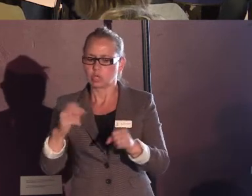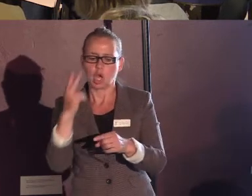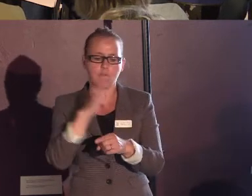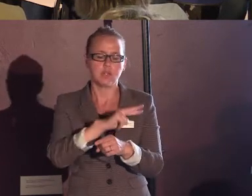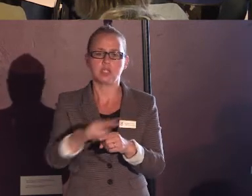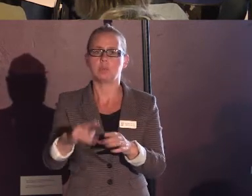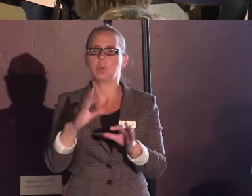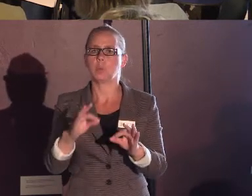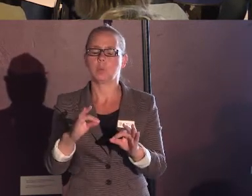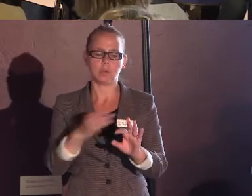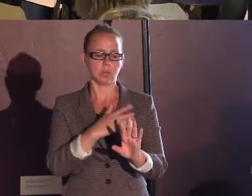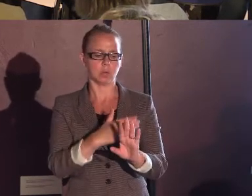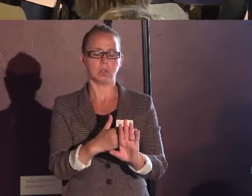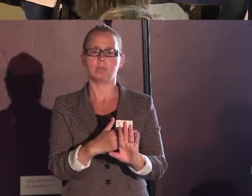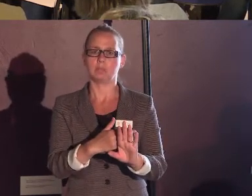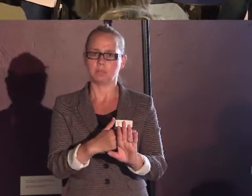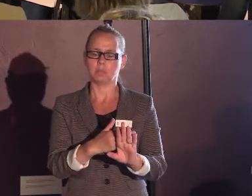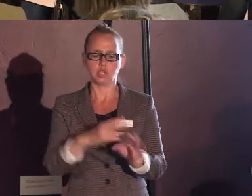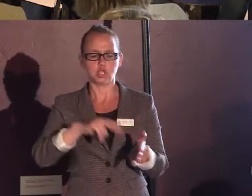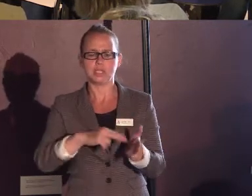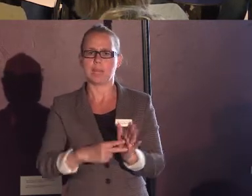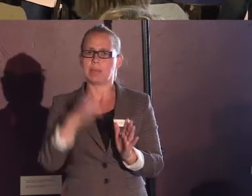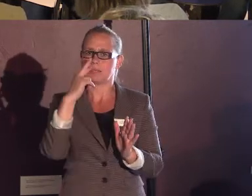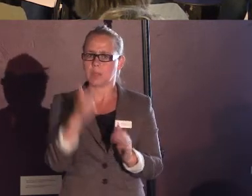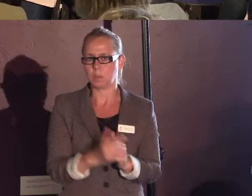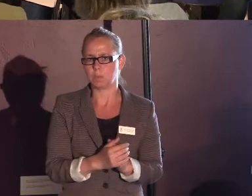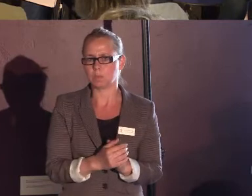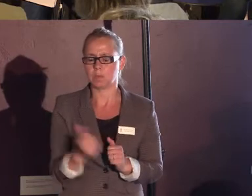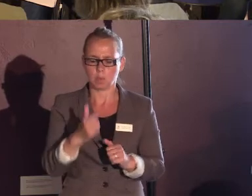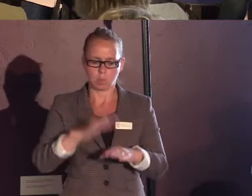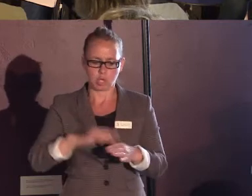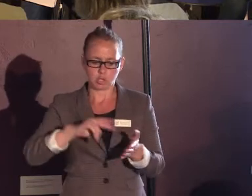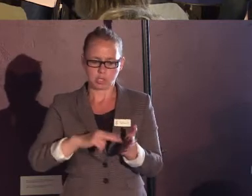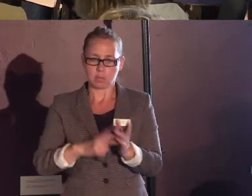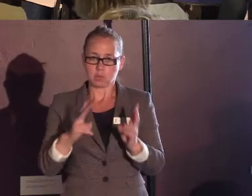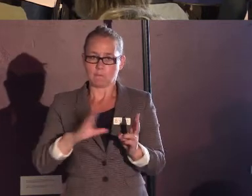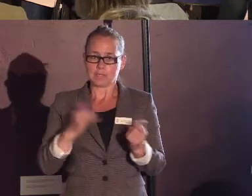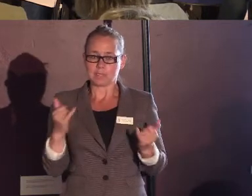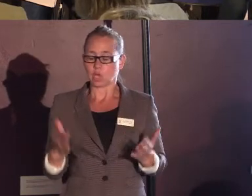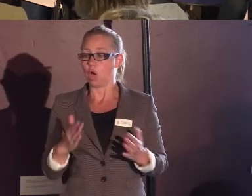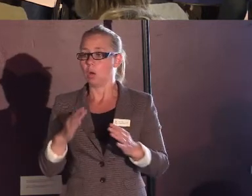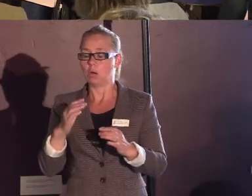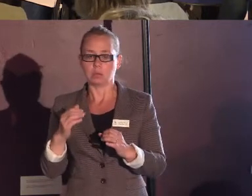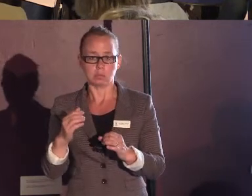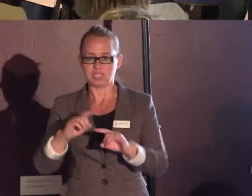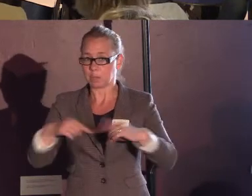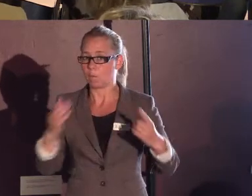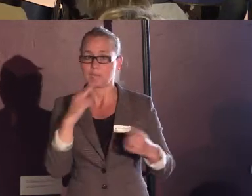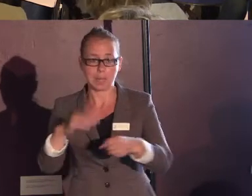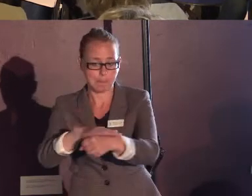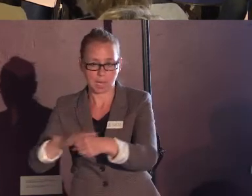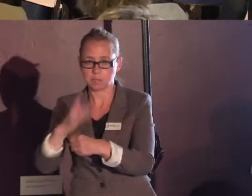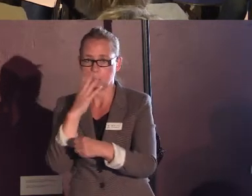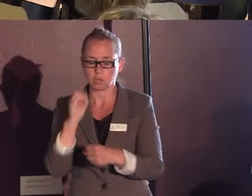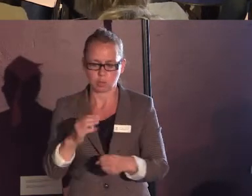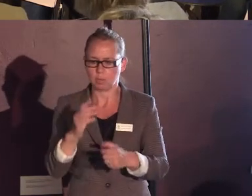översyn över det här systemet, beroende på att det system som finns idag, oavsett vilken bransch vi pratar om, för att